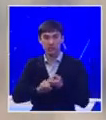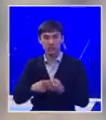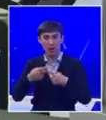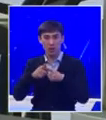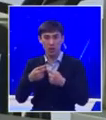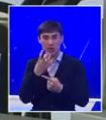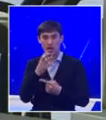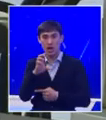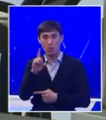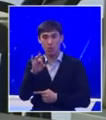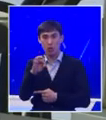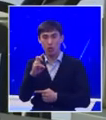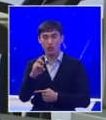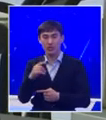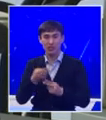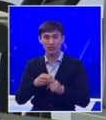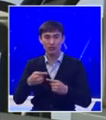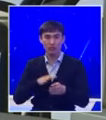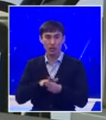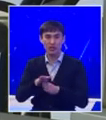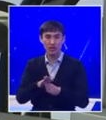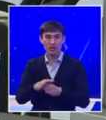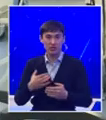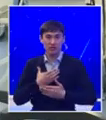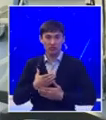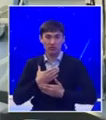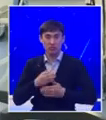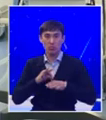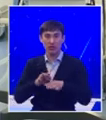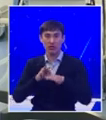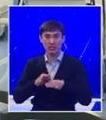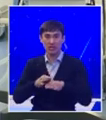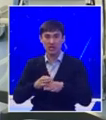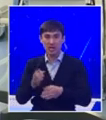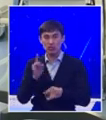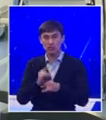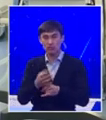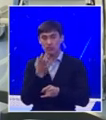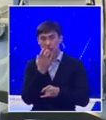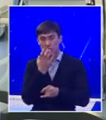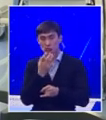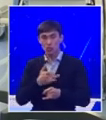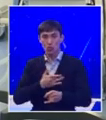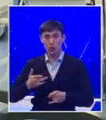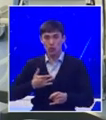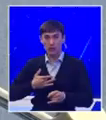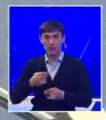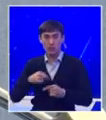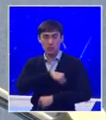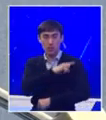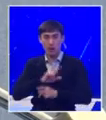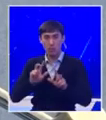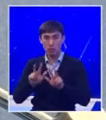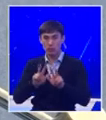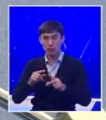аппарата ЭКМО. Данное устройство временно выполняет функцию дыхания, проводя искусственную вентиляцию легких. Кроме того, медоборудование помогает